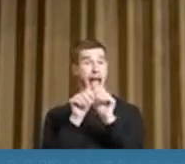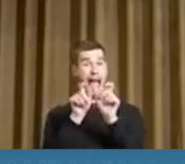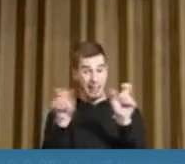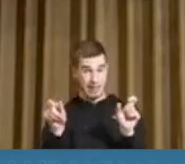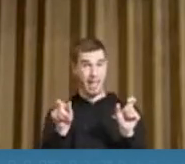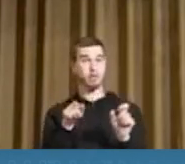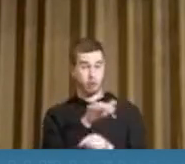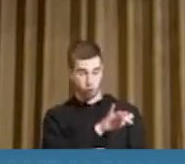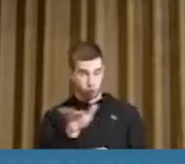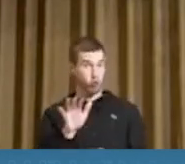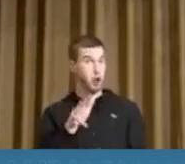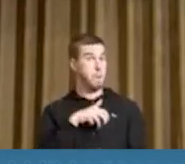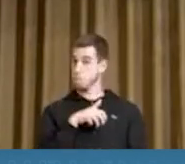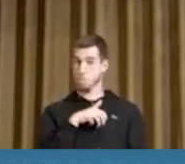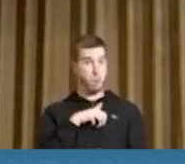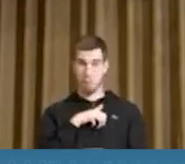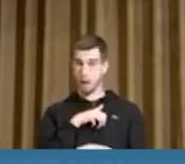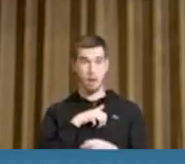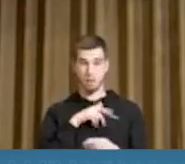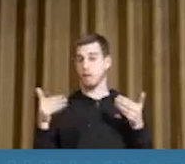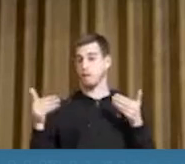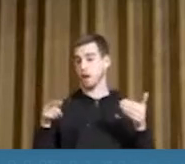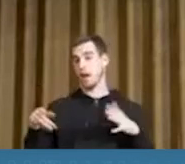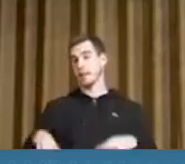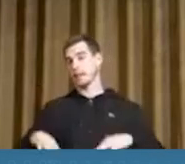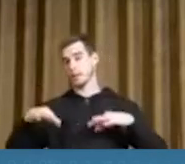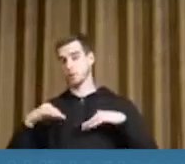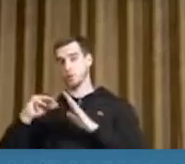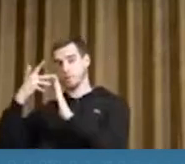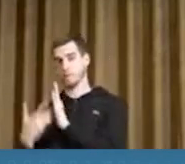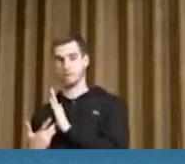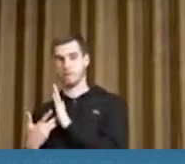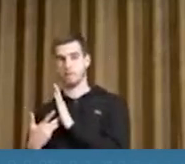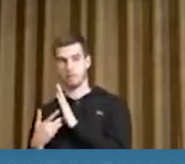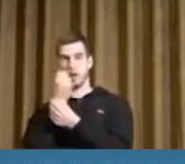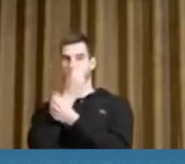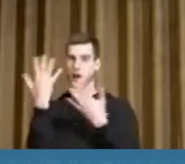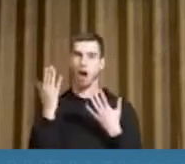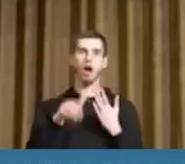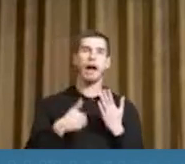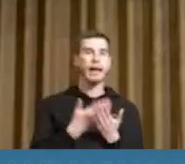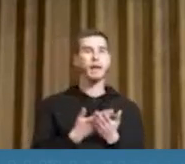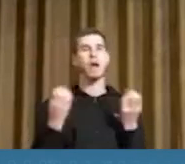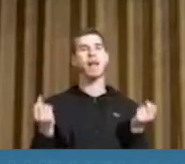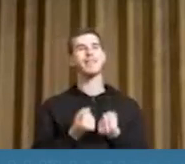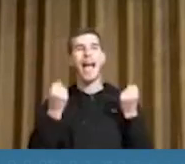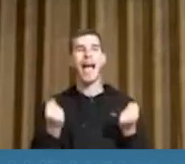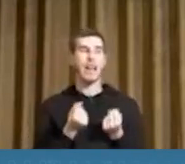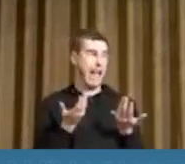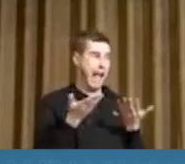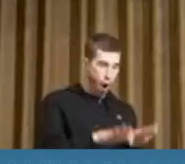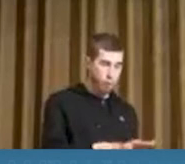haben. Im Vergleich zu den gesunden Kontrollen. Wir haben diesen relevanten Trainingsausfall auch bei Kader-